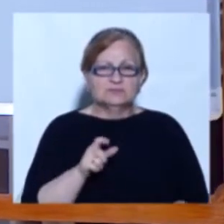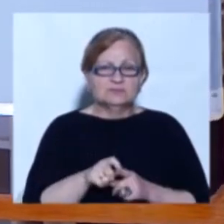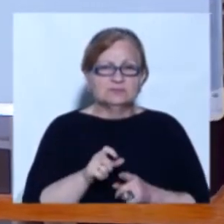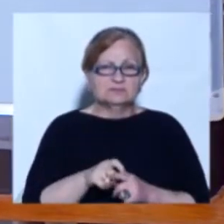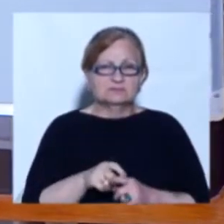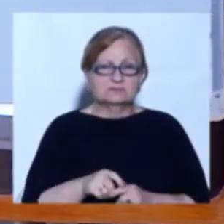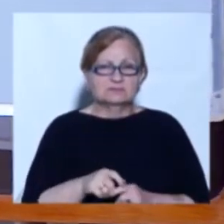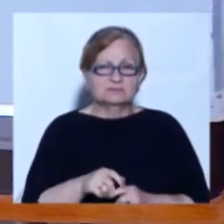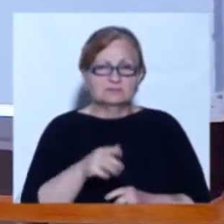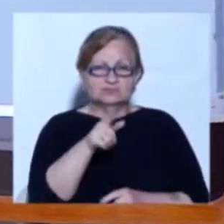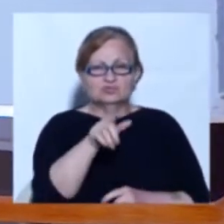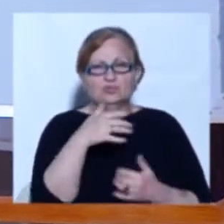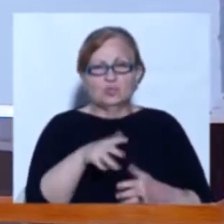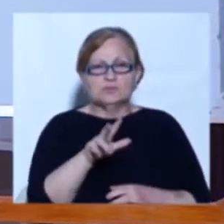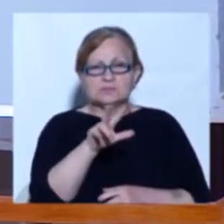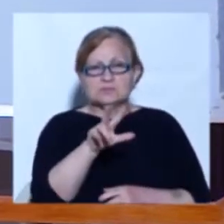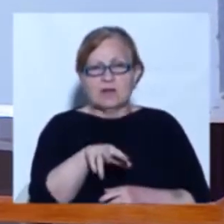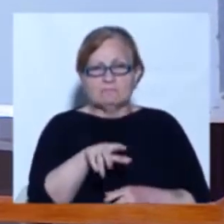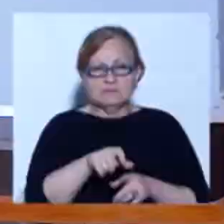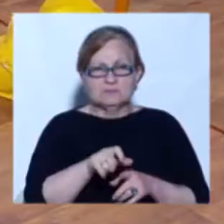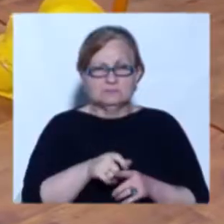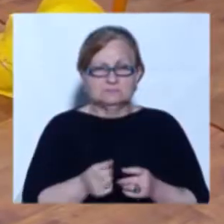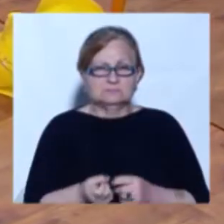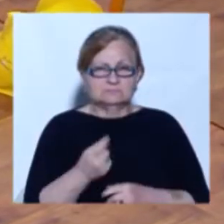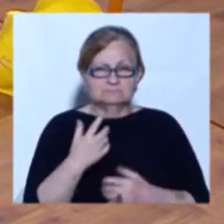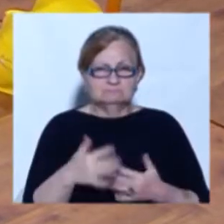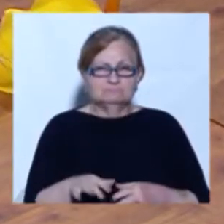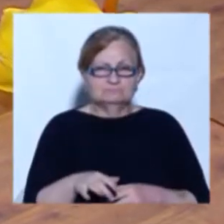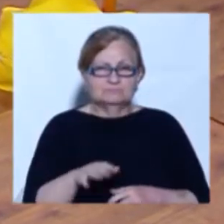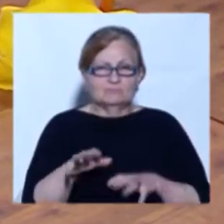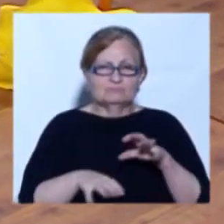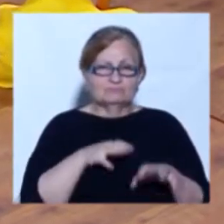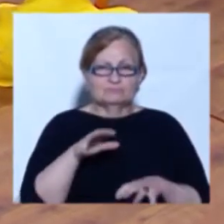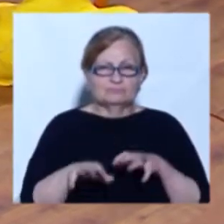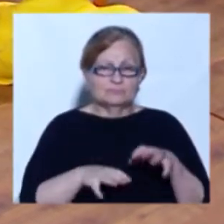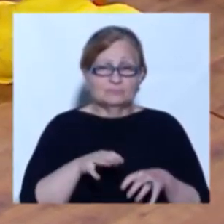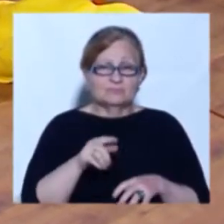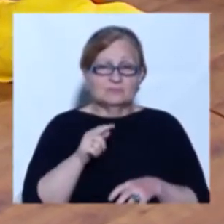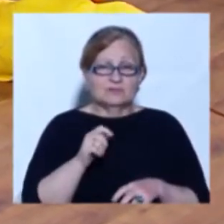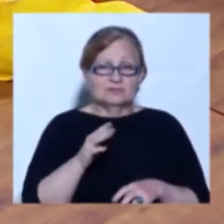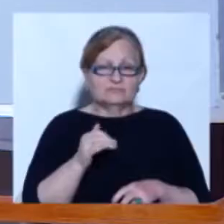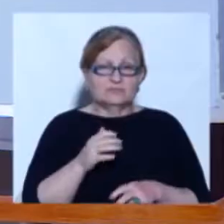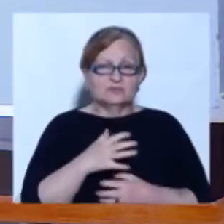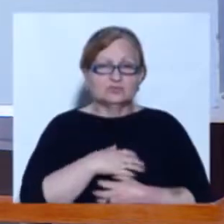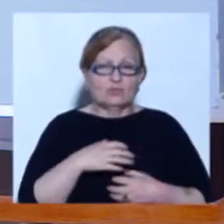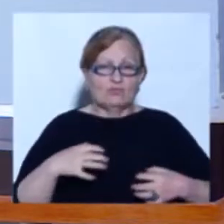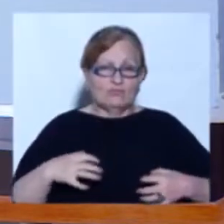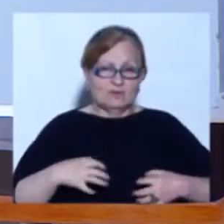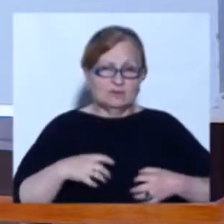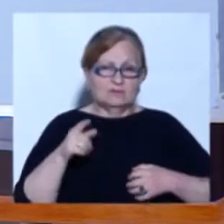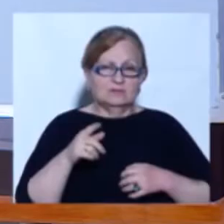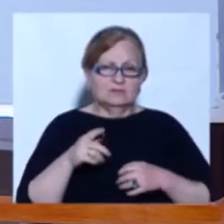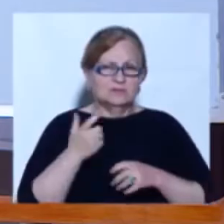სიტყვა, შენთან უკვე სამი სიტყვა აღვნიშნეთ. დათვი. დათვი გარეული ცხოველია,